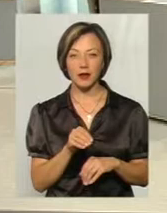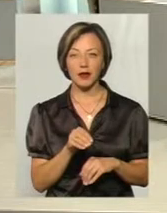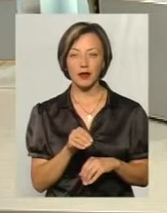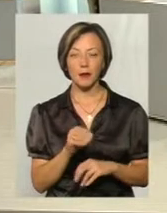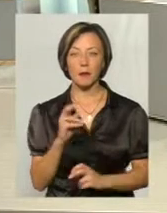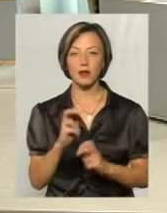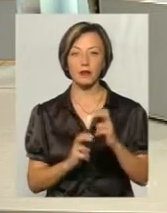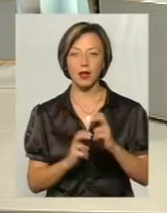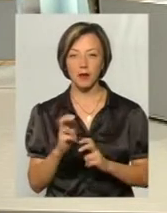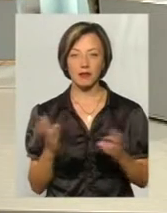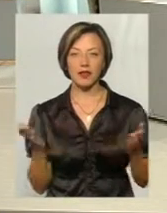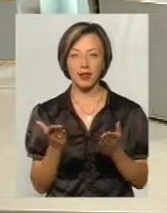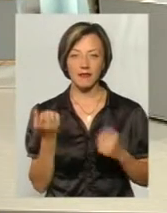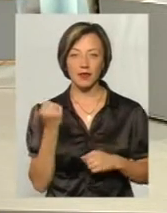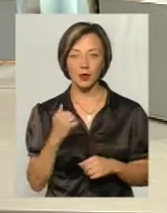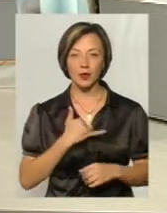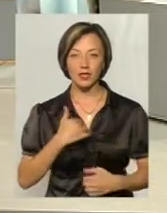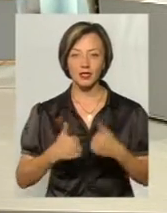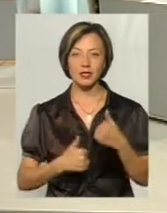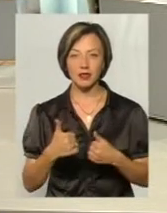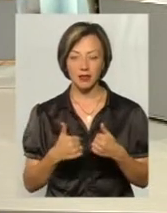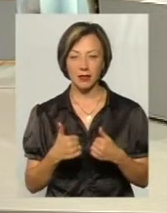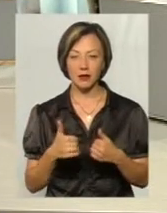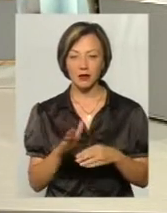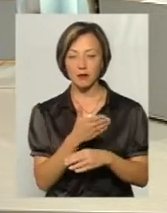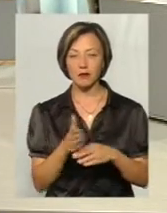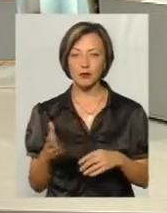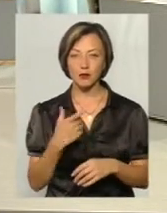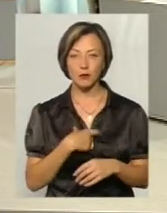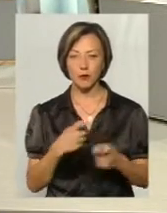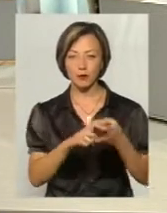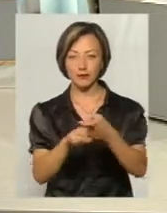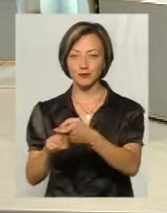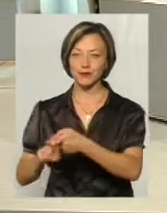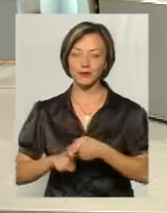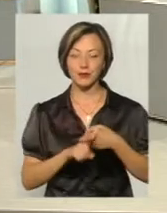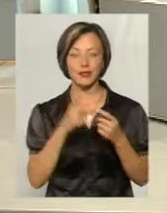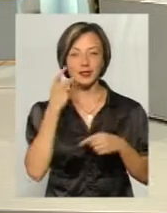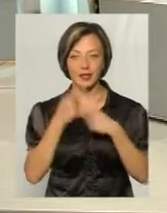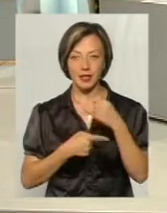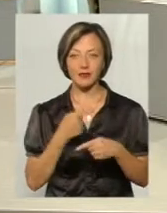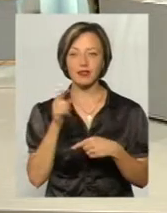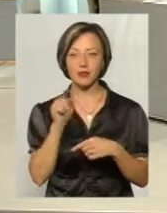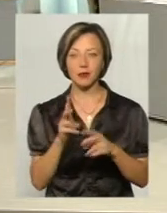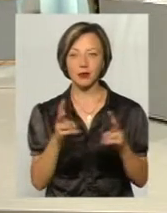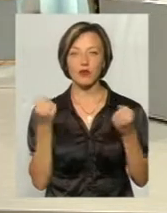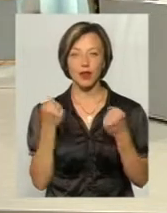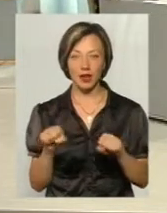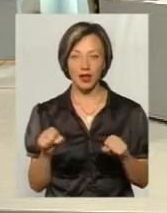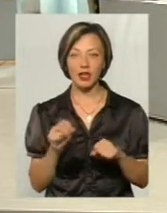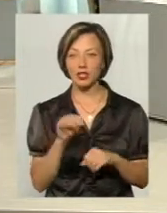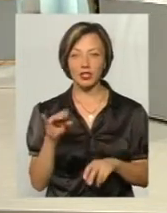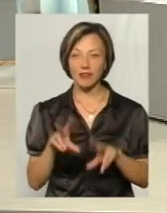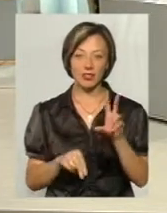майже всі підприємства, які виграють у нас тендера, вони між собою пов'язані. І вони завжди є тим, хто виграє. Тому чи